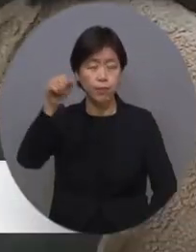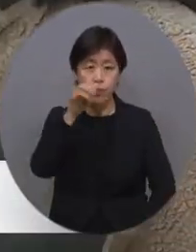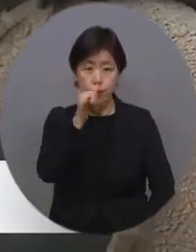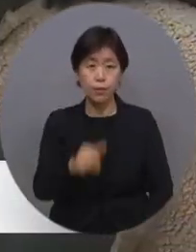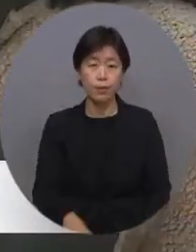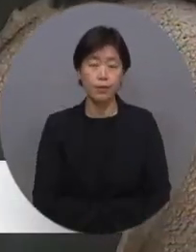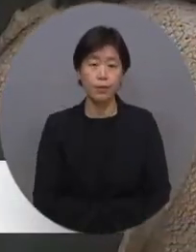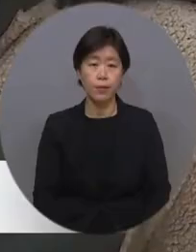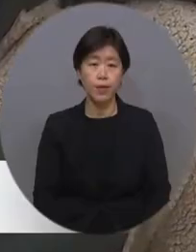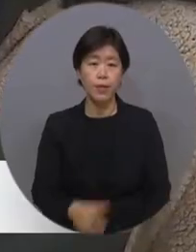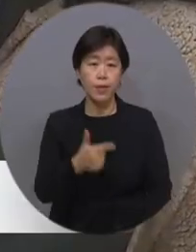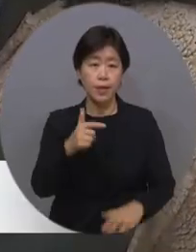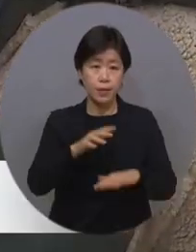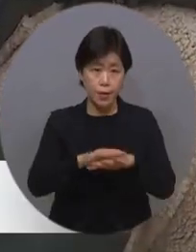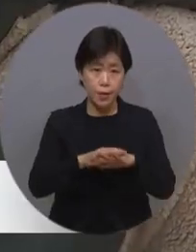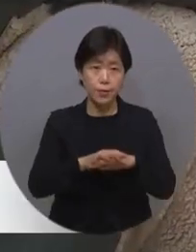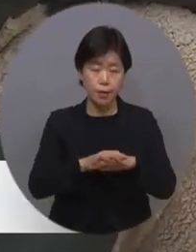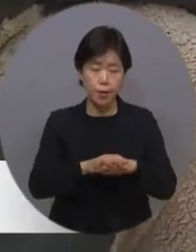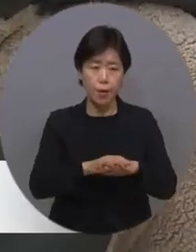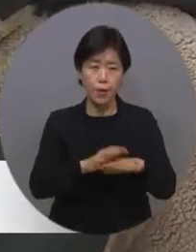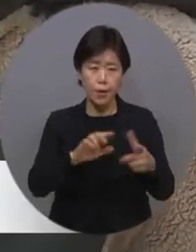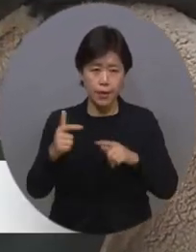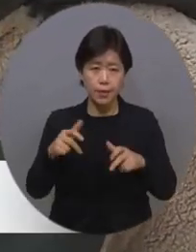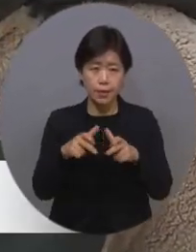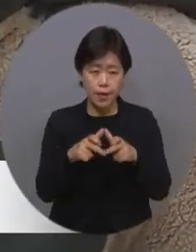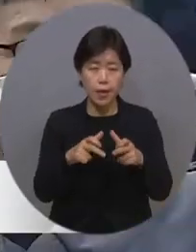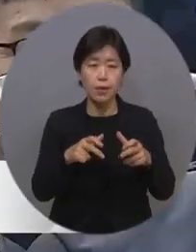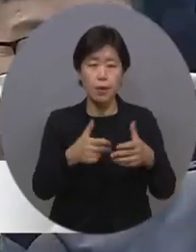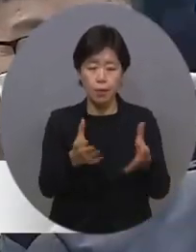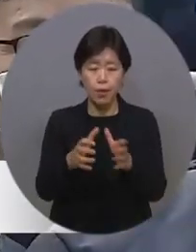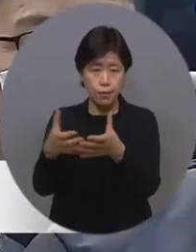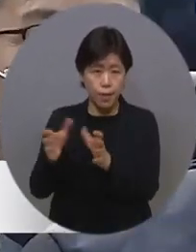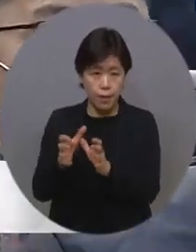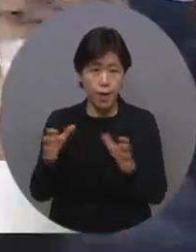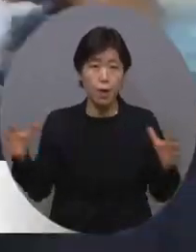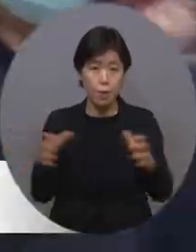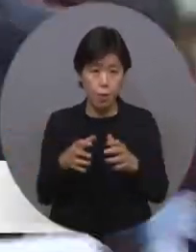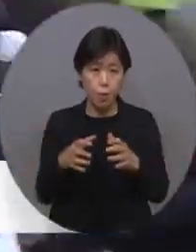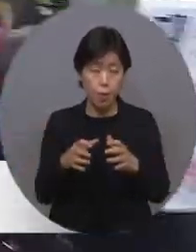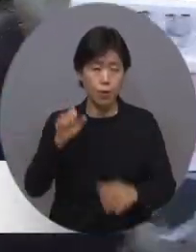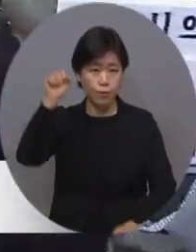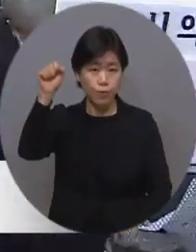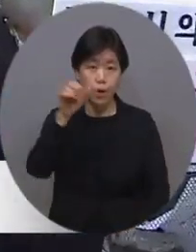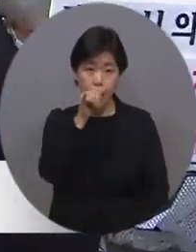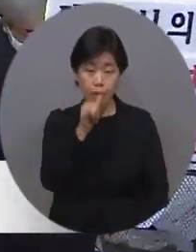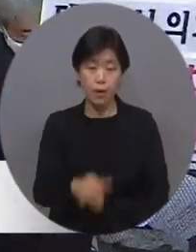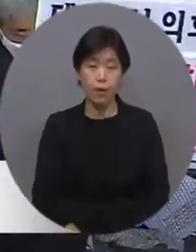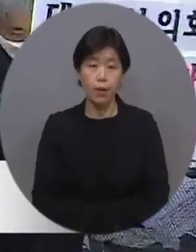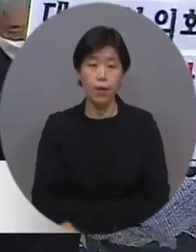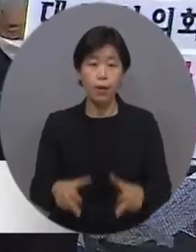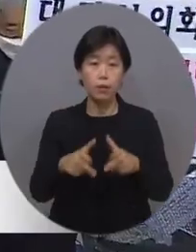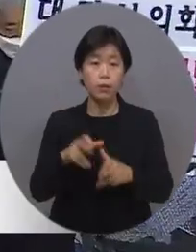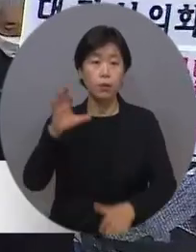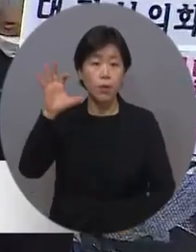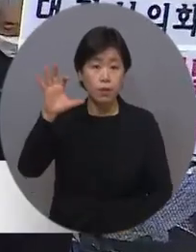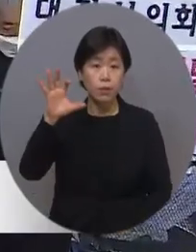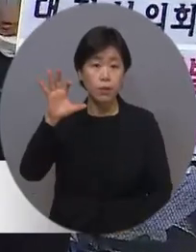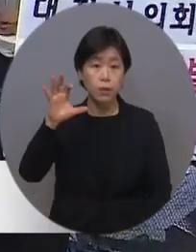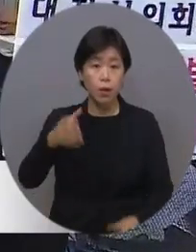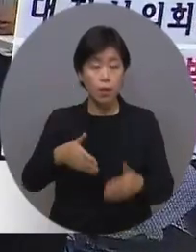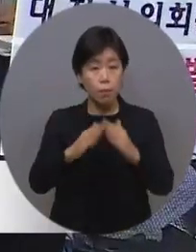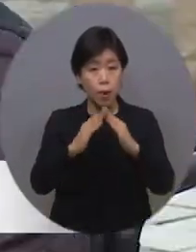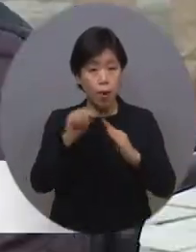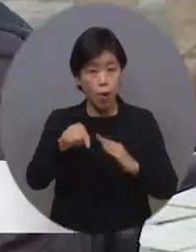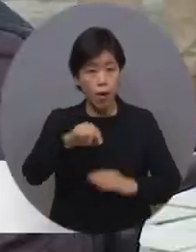대전장애인자립생활센터 총연합회와 대전광역시 장애인 단체 등의 주최로 열린 기자회견에서는 장애인 화장실 설치는 예산